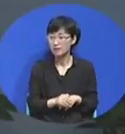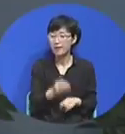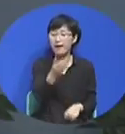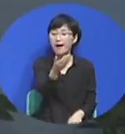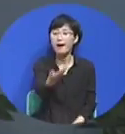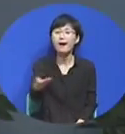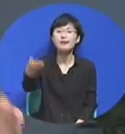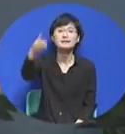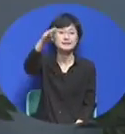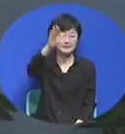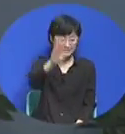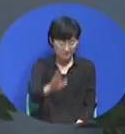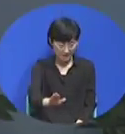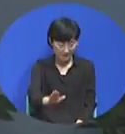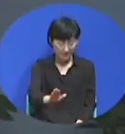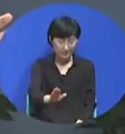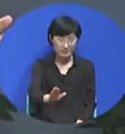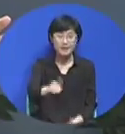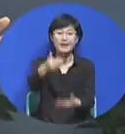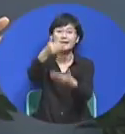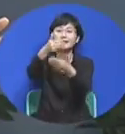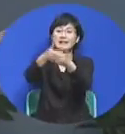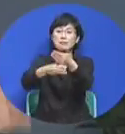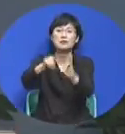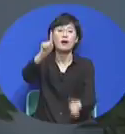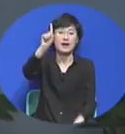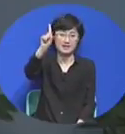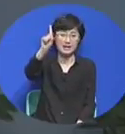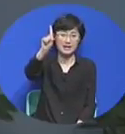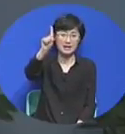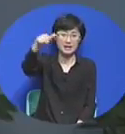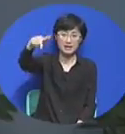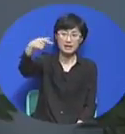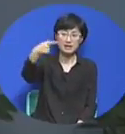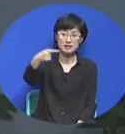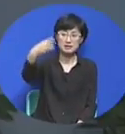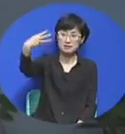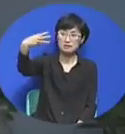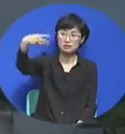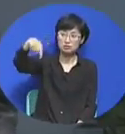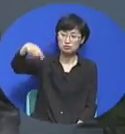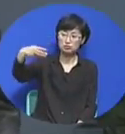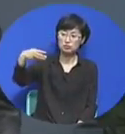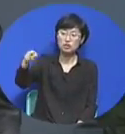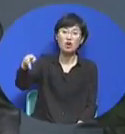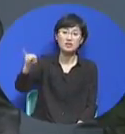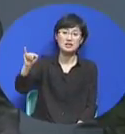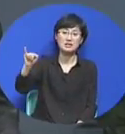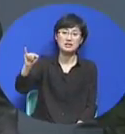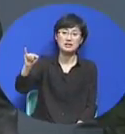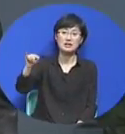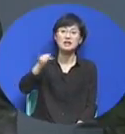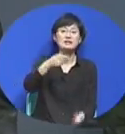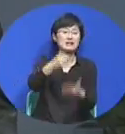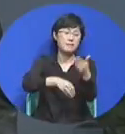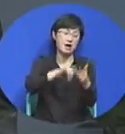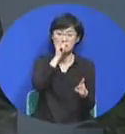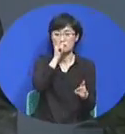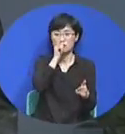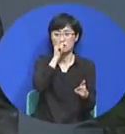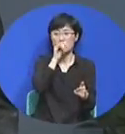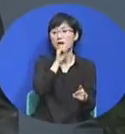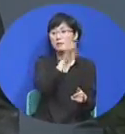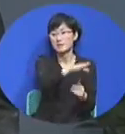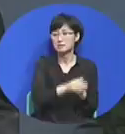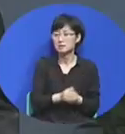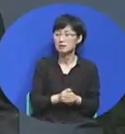그러나 그루터기는 남게 될 것이다. But the stump will remain. 이 말씀에 굉장히 중요한 게 들어 있어요. There are very important